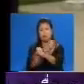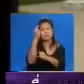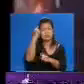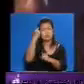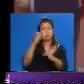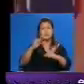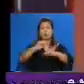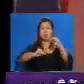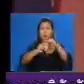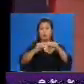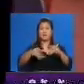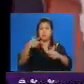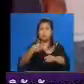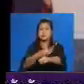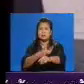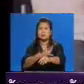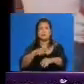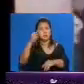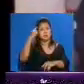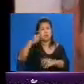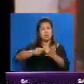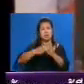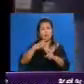การฉีดวัซีนในสหรัฐจะเริ่มขึ้นราวกลางเดือนตุลาคมนี้